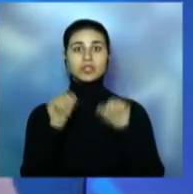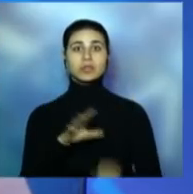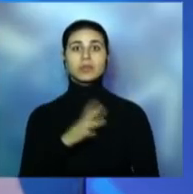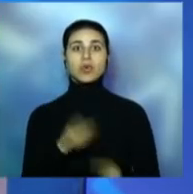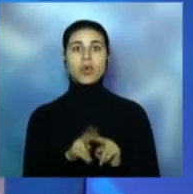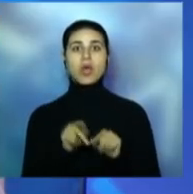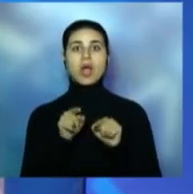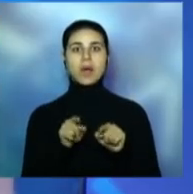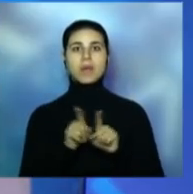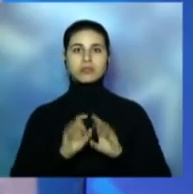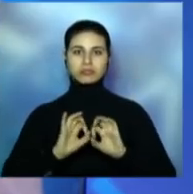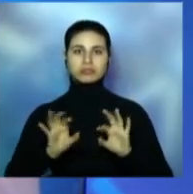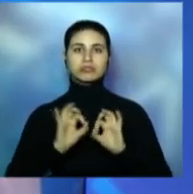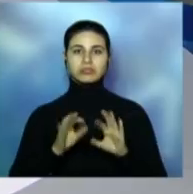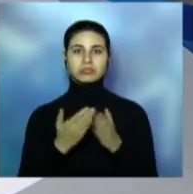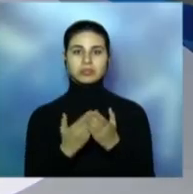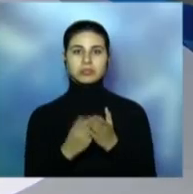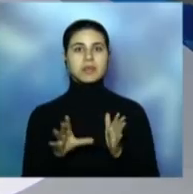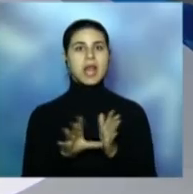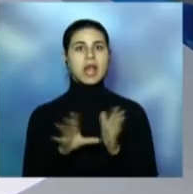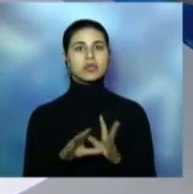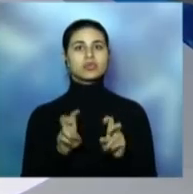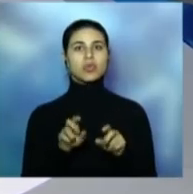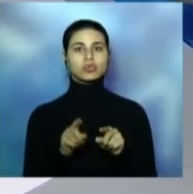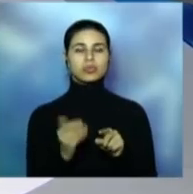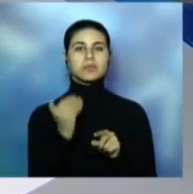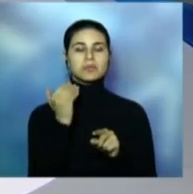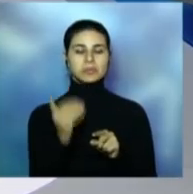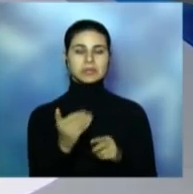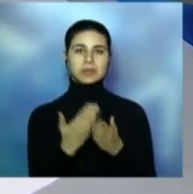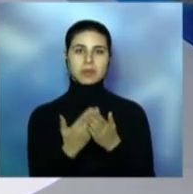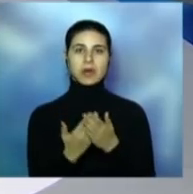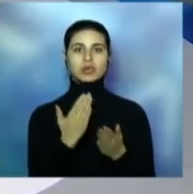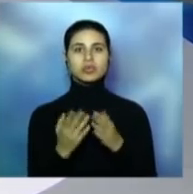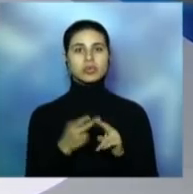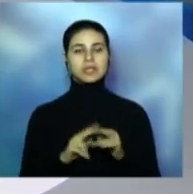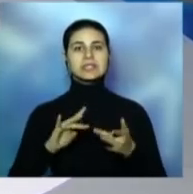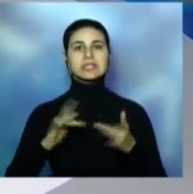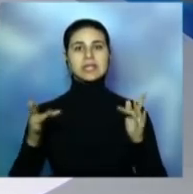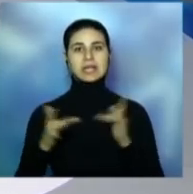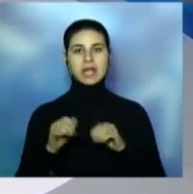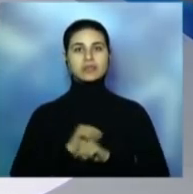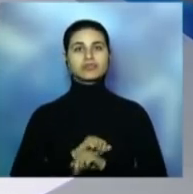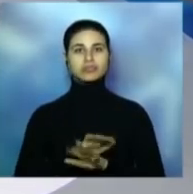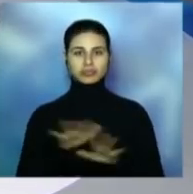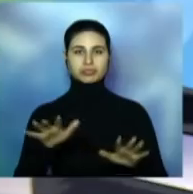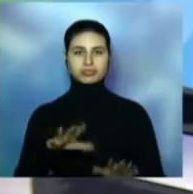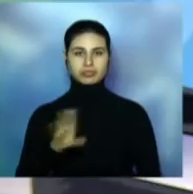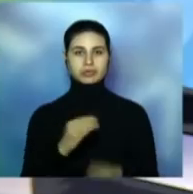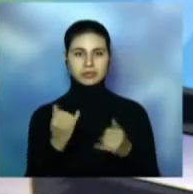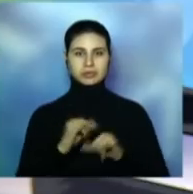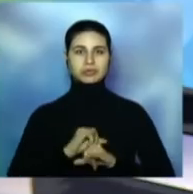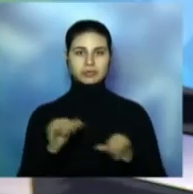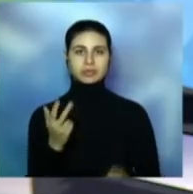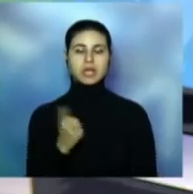შეფასებების გადმოფრქვევა ელექტრონული მედიის მეშვეობით იქნება თუ ეს ინტერნეტსივრცის იქნება, მოკლედ ვირტუალური სამყაროს